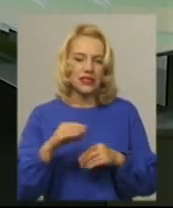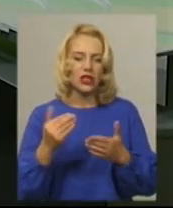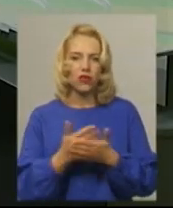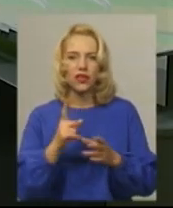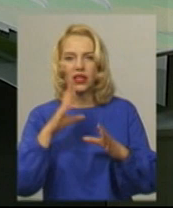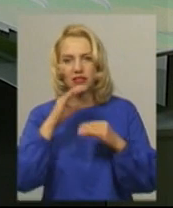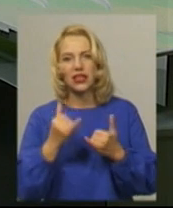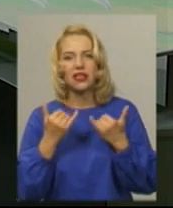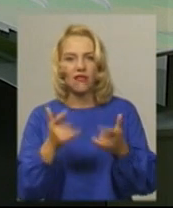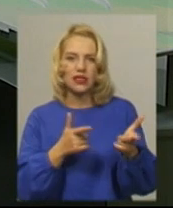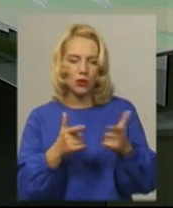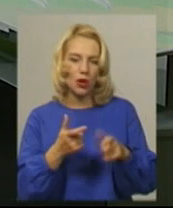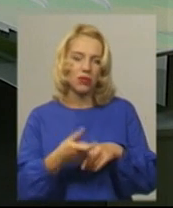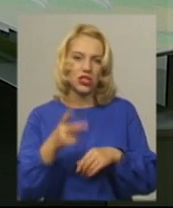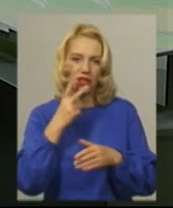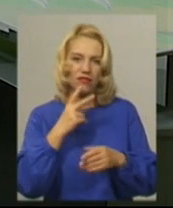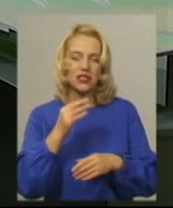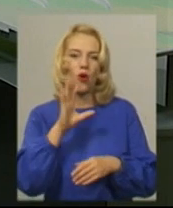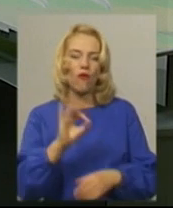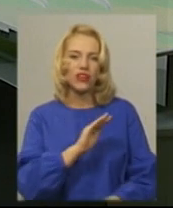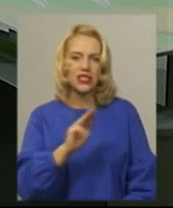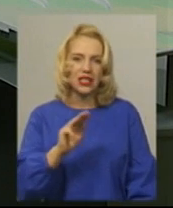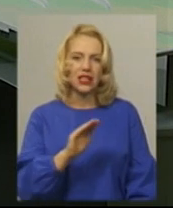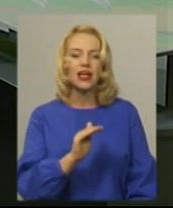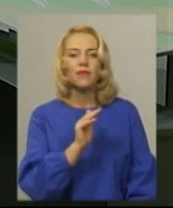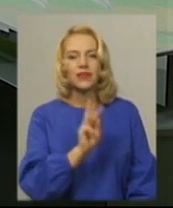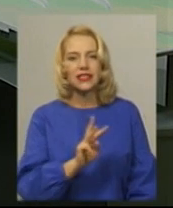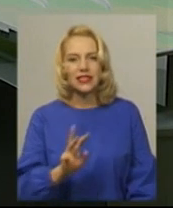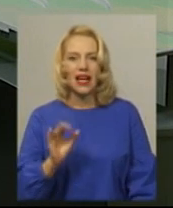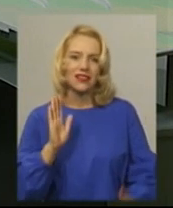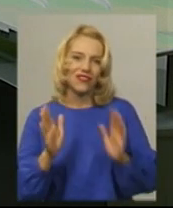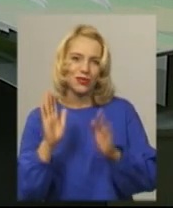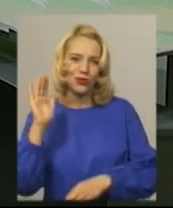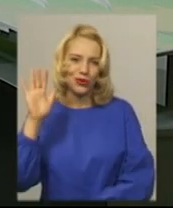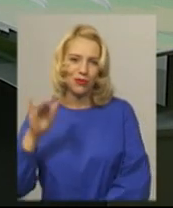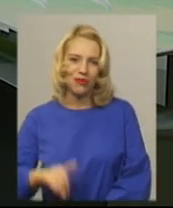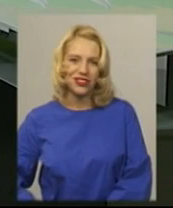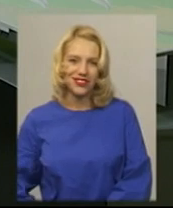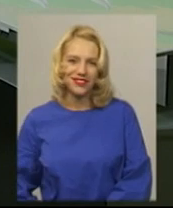ми встигли для вас підготувати. Більше дивіться на нашому офіційному сайті та на сторінці у Фейсбук. На все добре.